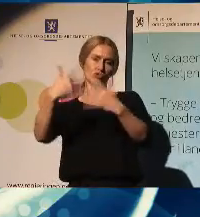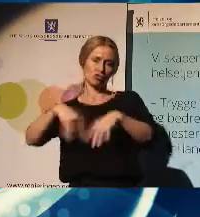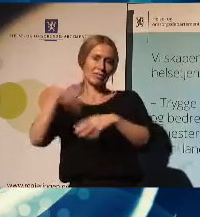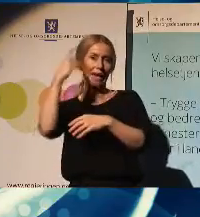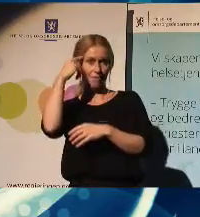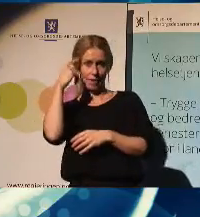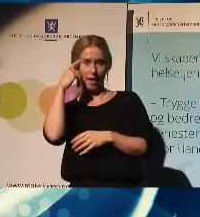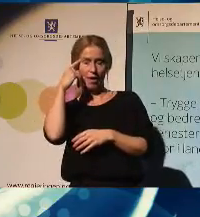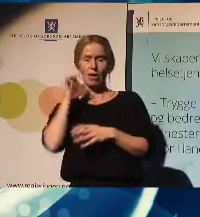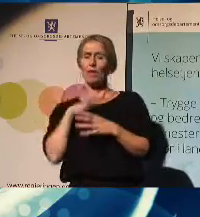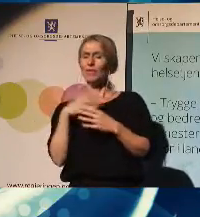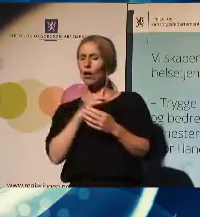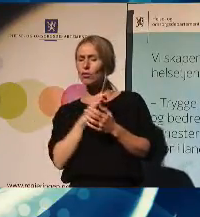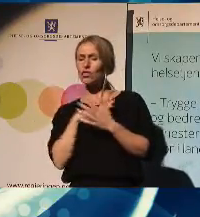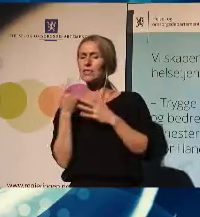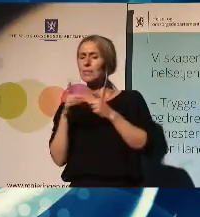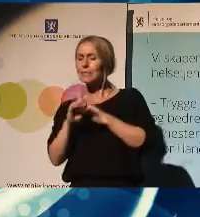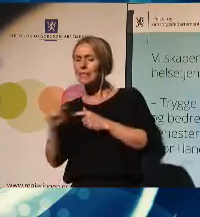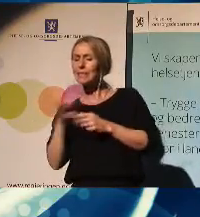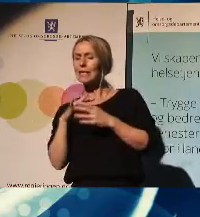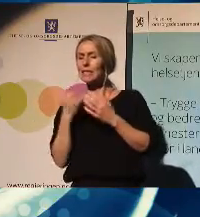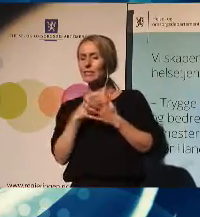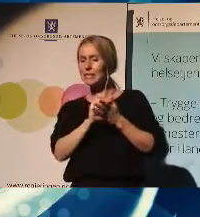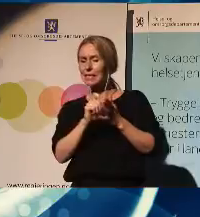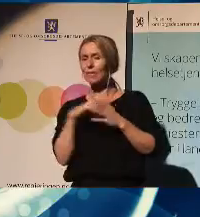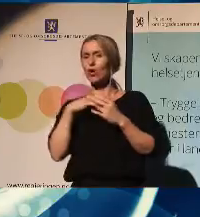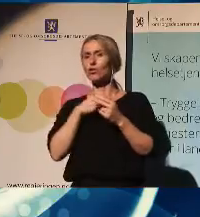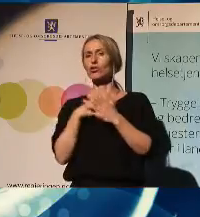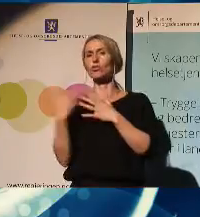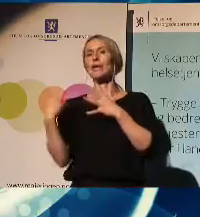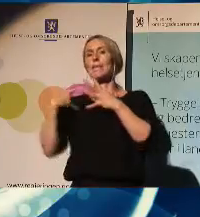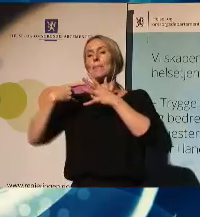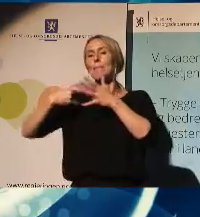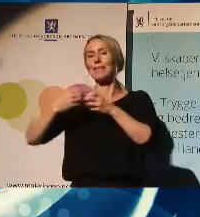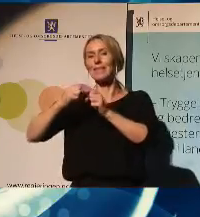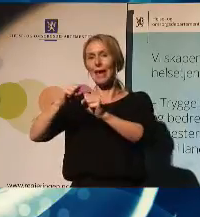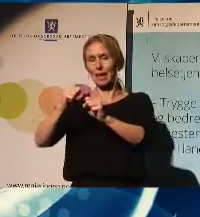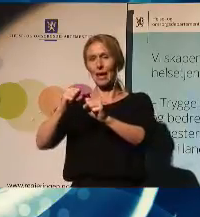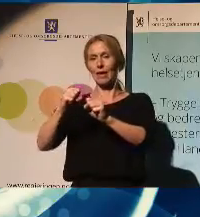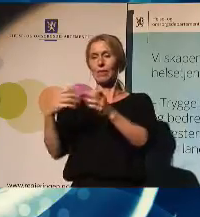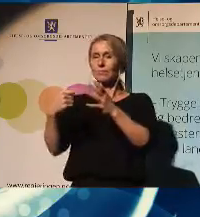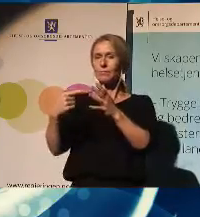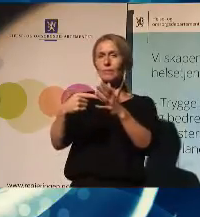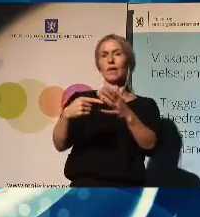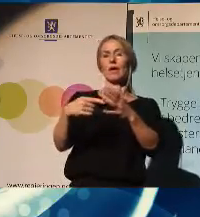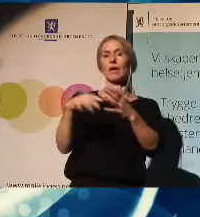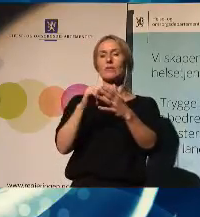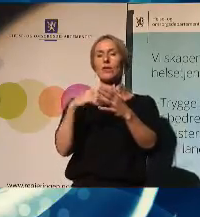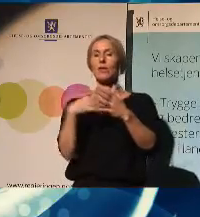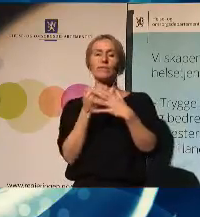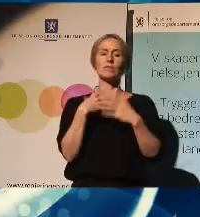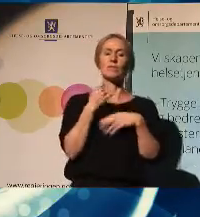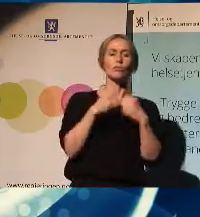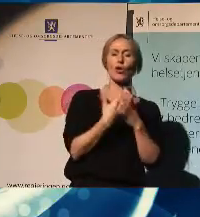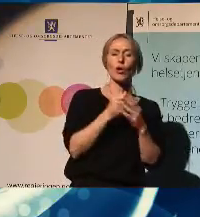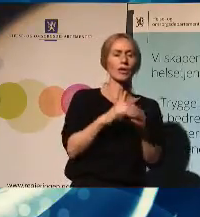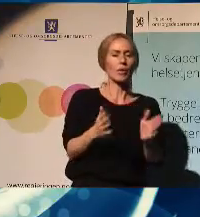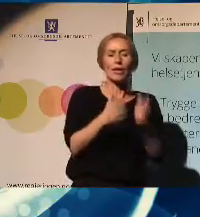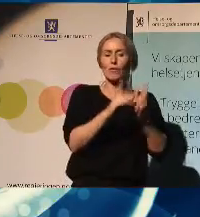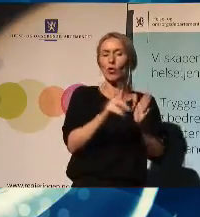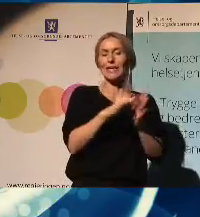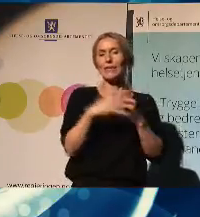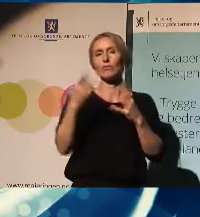Vi ønsket å implementere samtidig som vi skrev oppgaven, sånn at ikke det bare skulle bli noe vi gjorde en veldig kort tid, og så